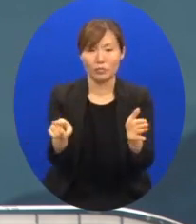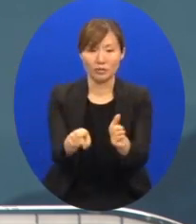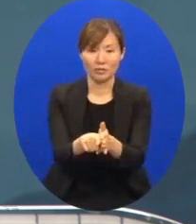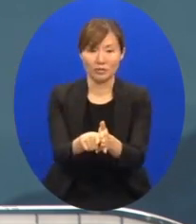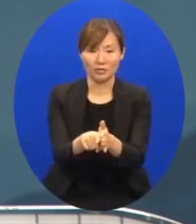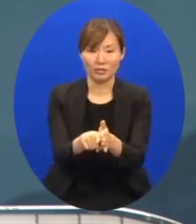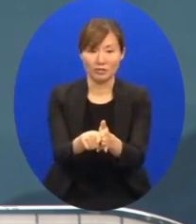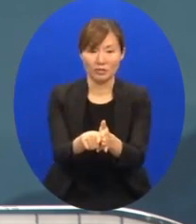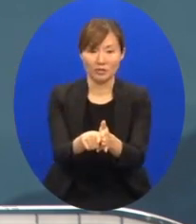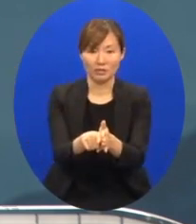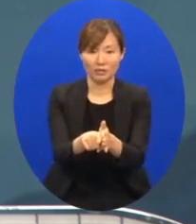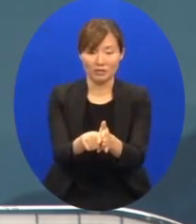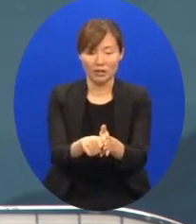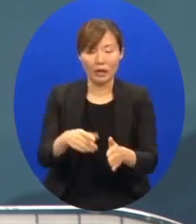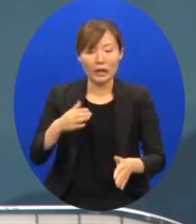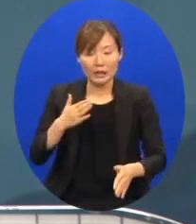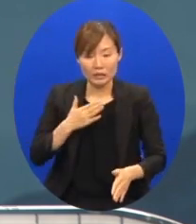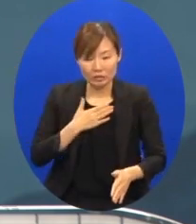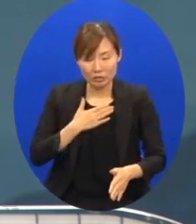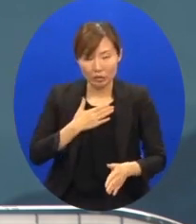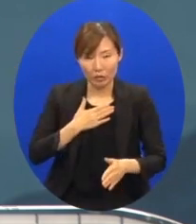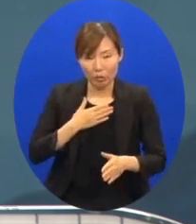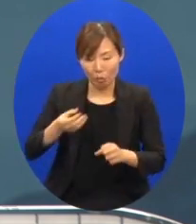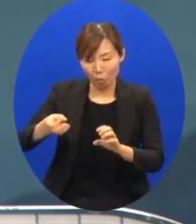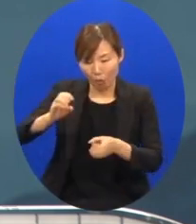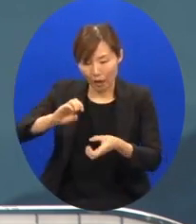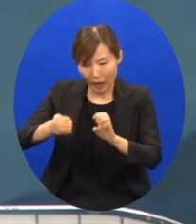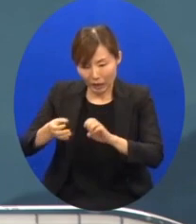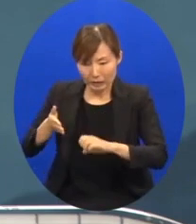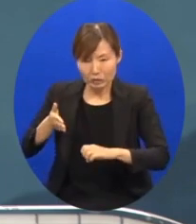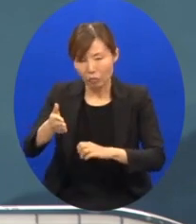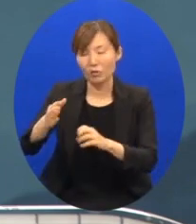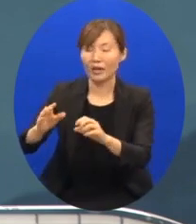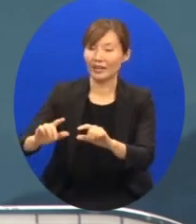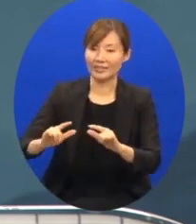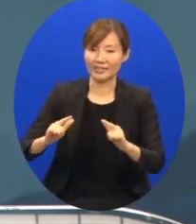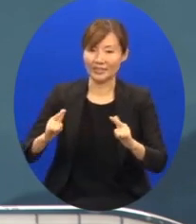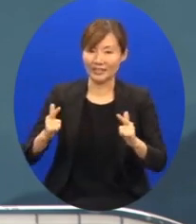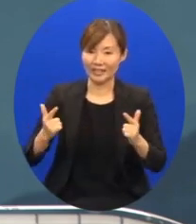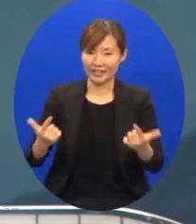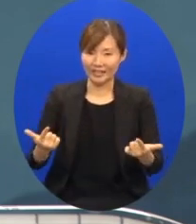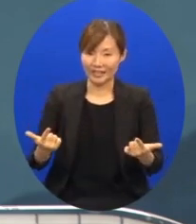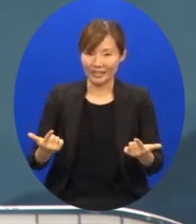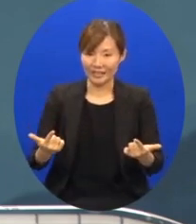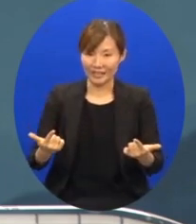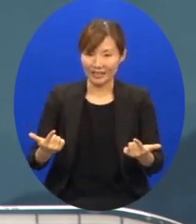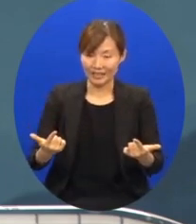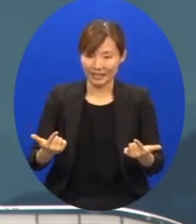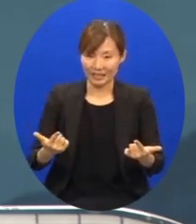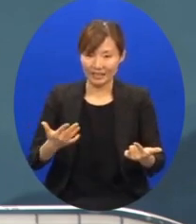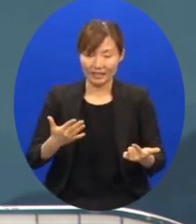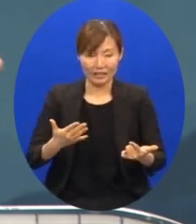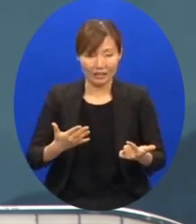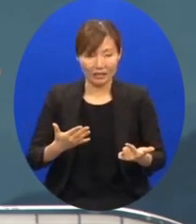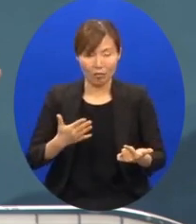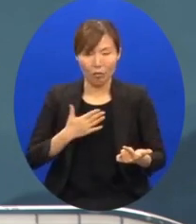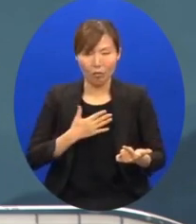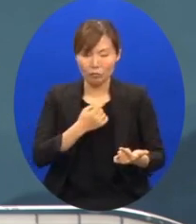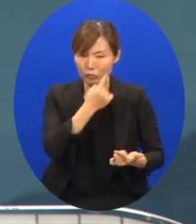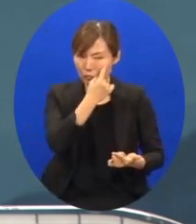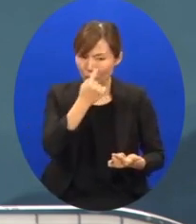저는 과학을 전공한 사람이 아니기 때문에 과학적인 논증을 하겐은 이 자리가 참